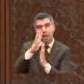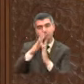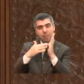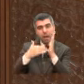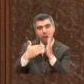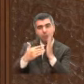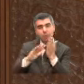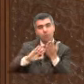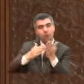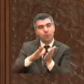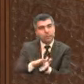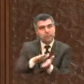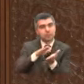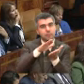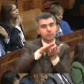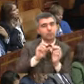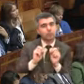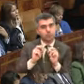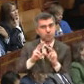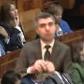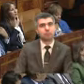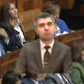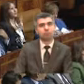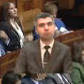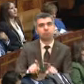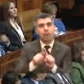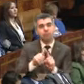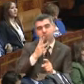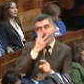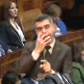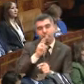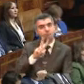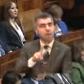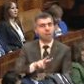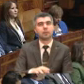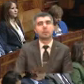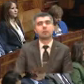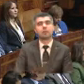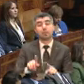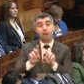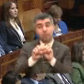المبرمجة والمرصودة ولكن مع كامل الأسف ما شملاتش